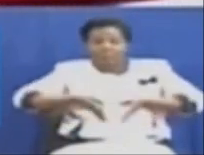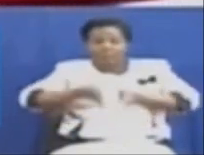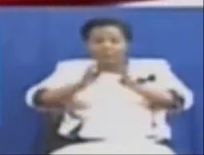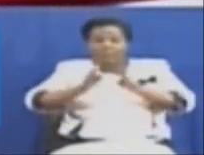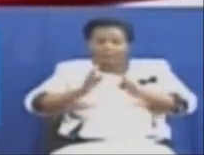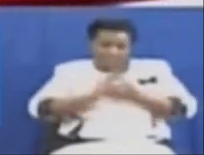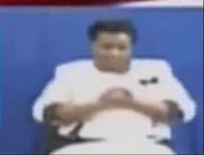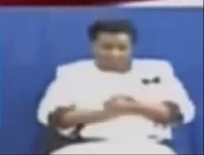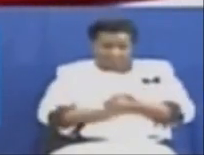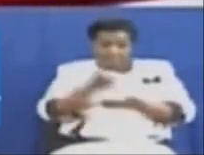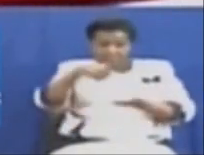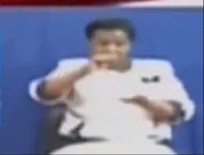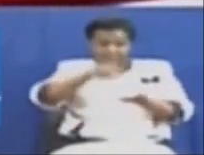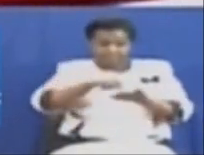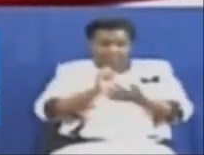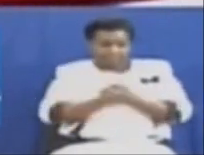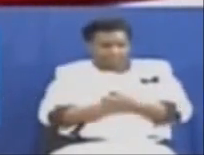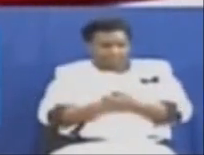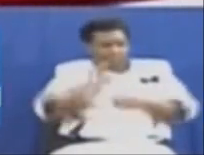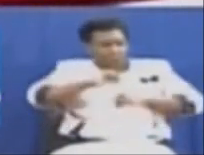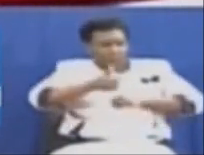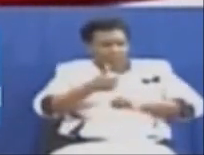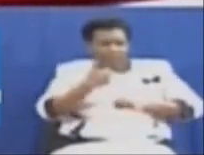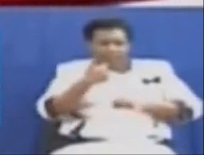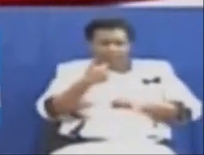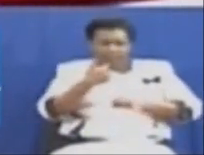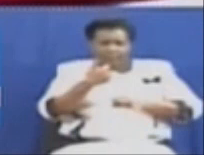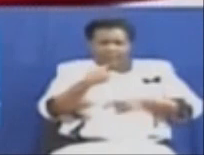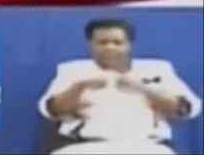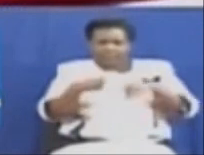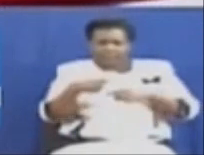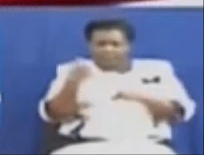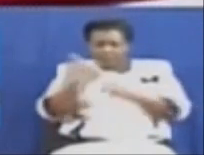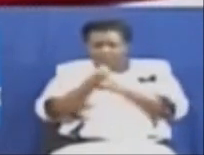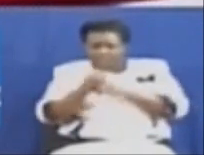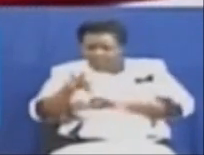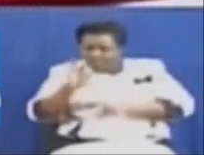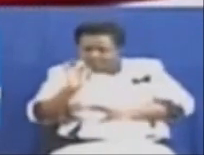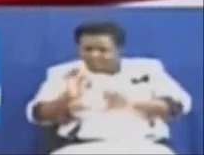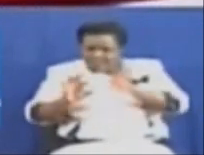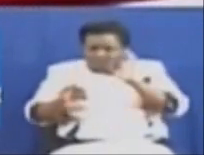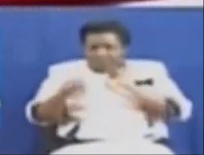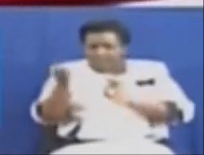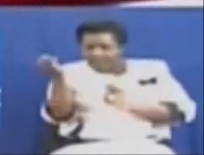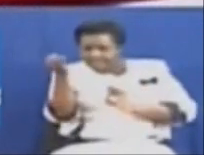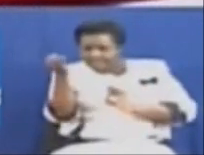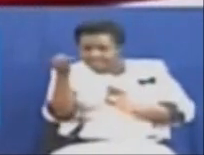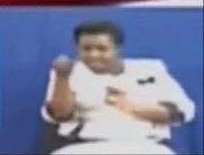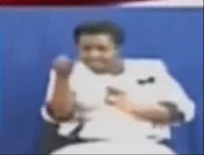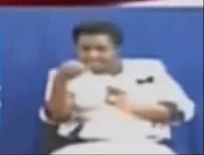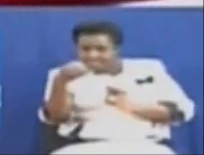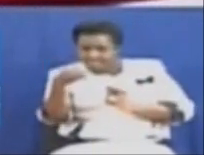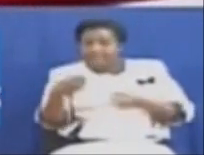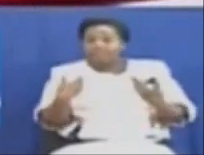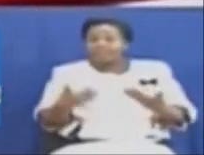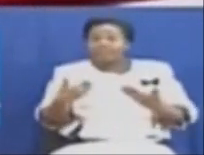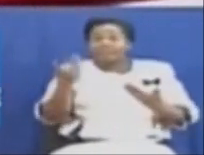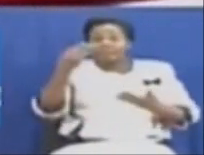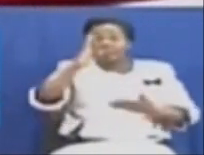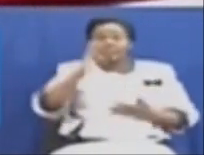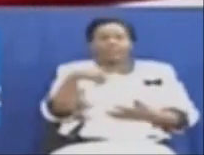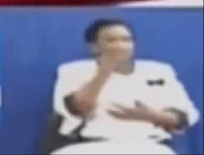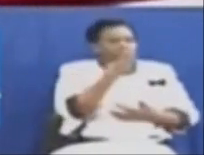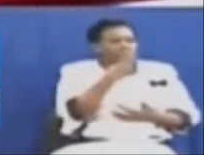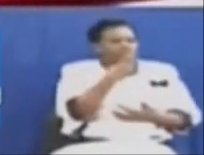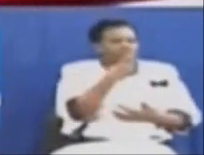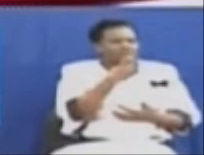Serikali imeanza kujenga barabara hii kwa kiwango cha lami. Katika mwaka wa fedha 2019-20 kiasi cha shilingi